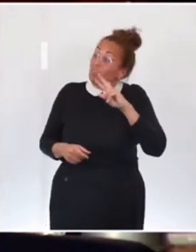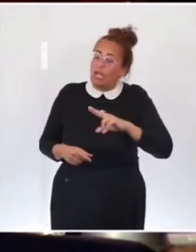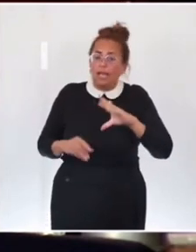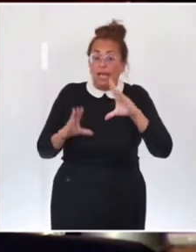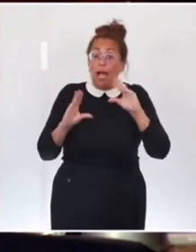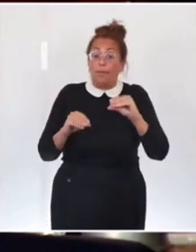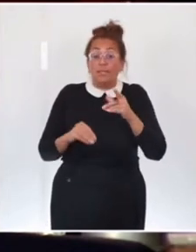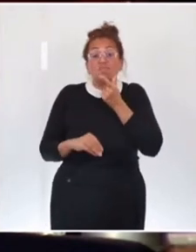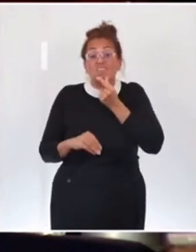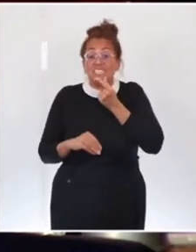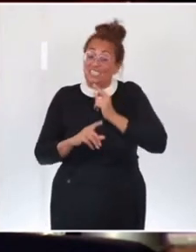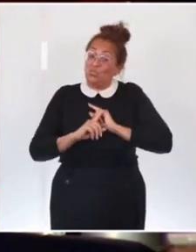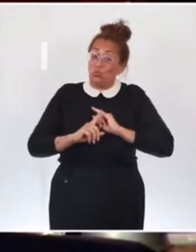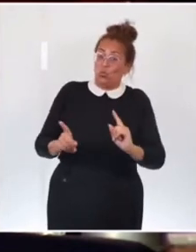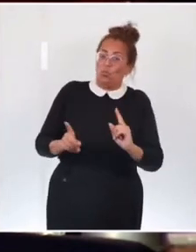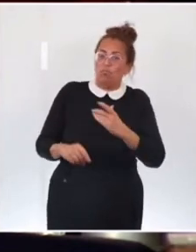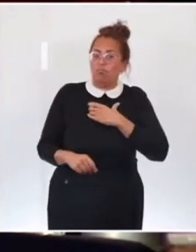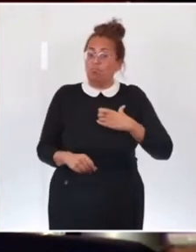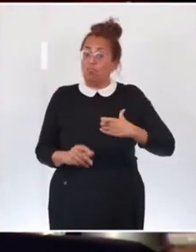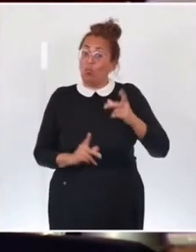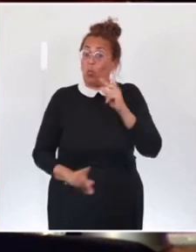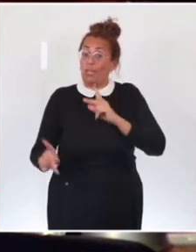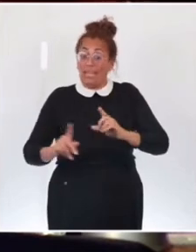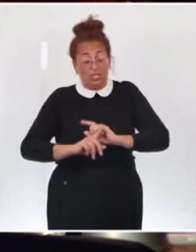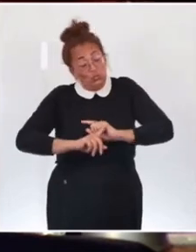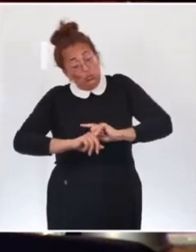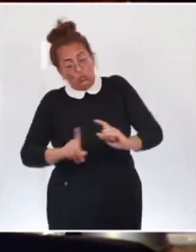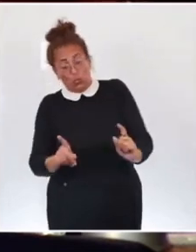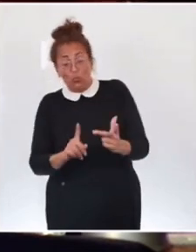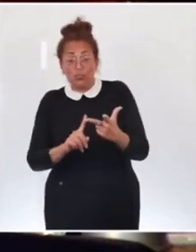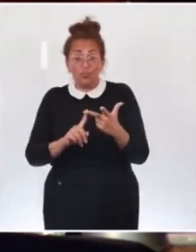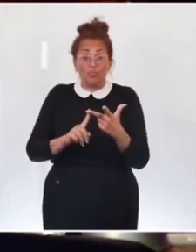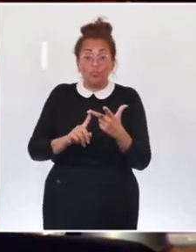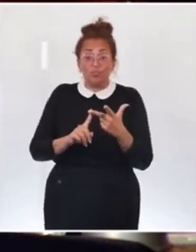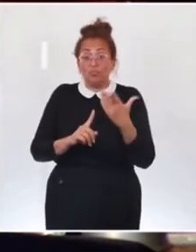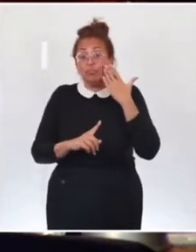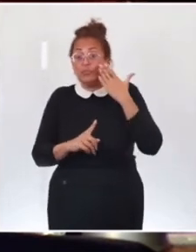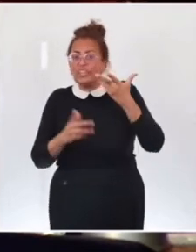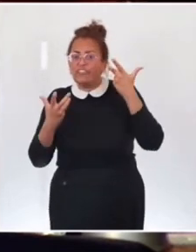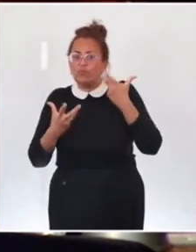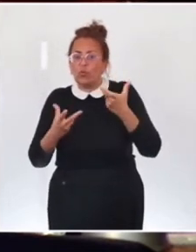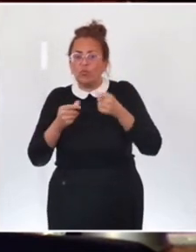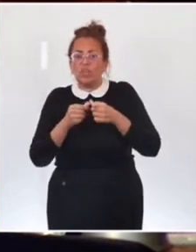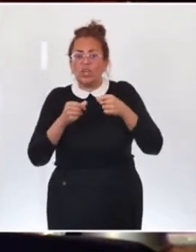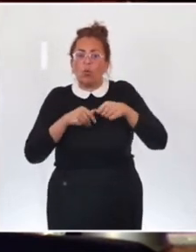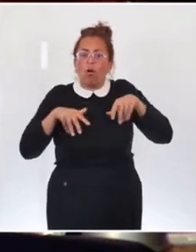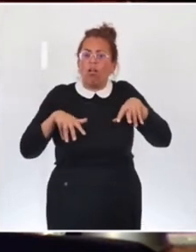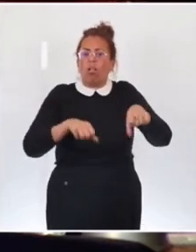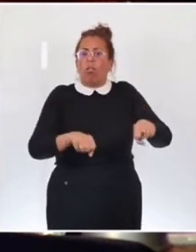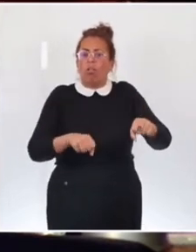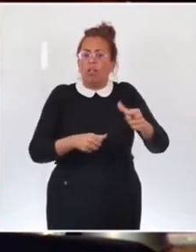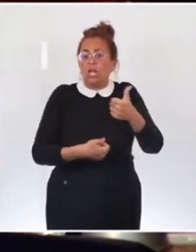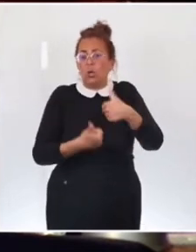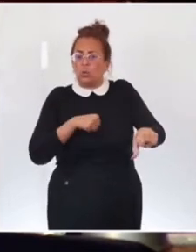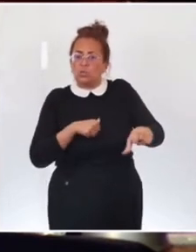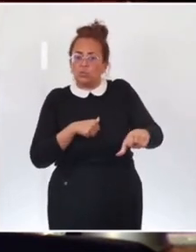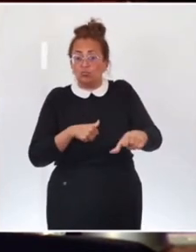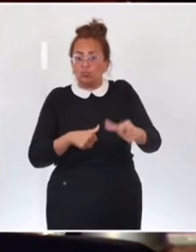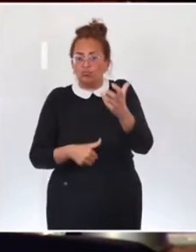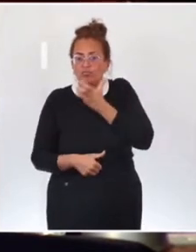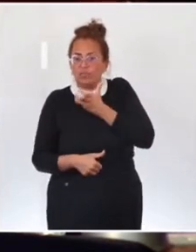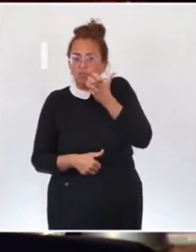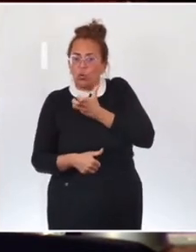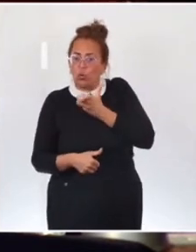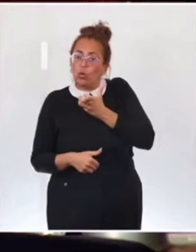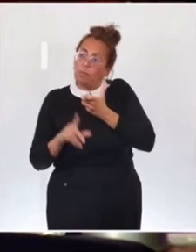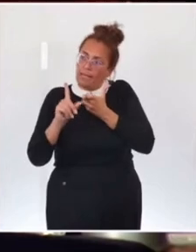qu'il n'appartient pas à la mairie et qu'à moins de vouloir en faire un bâtiment type squat et mettre des gens dans de mauvaises conditions, il y a des millions d'euros de travaux à